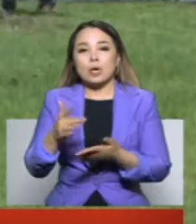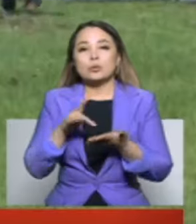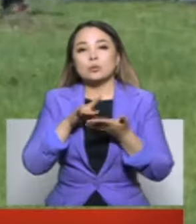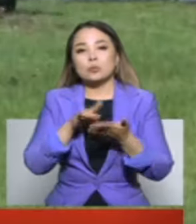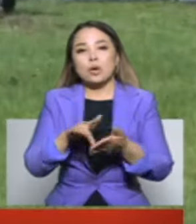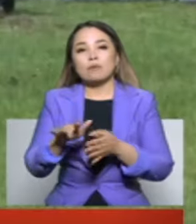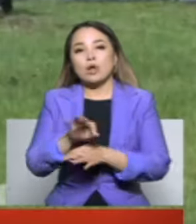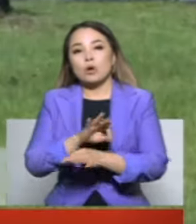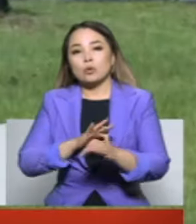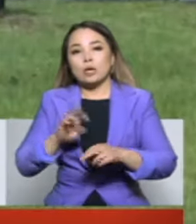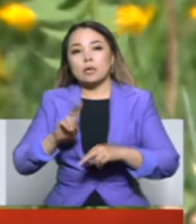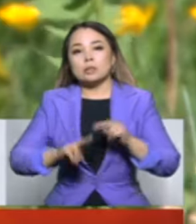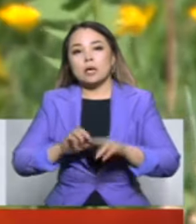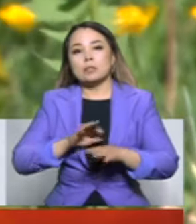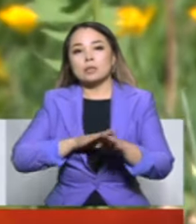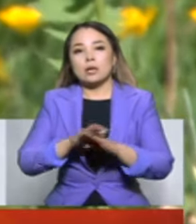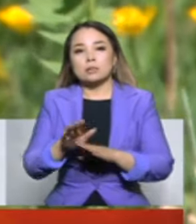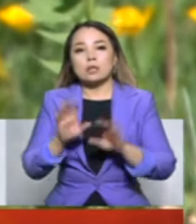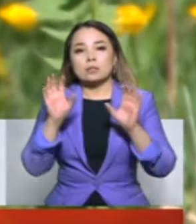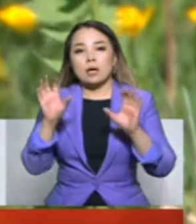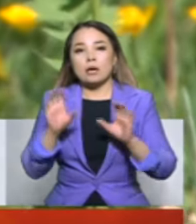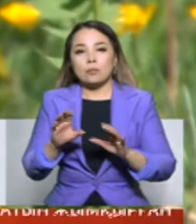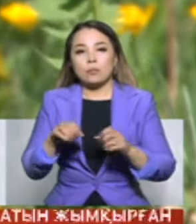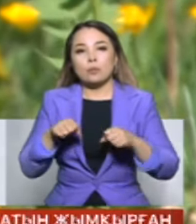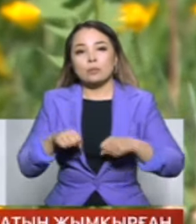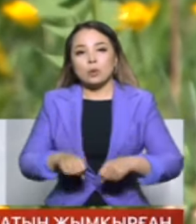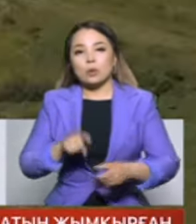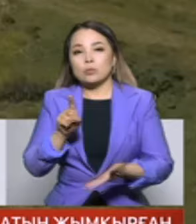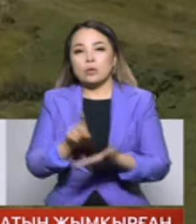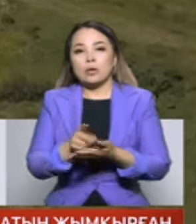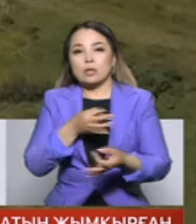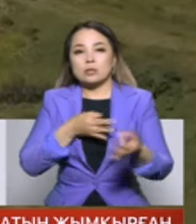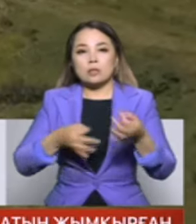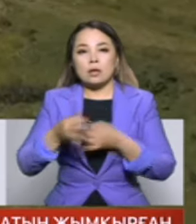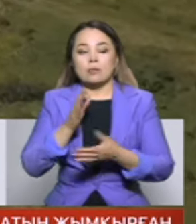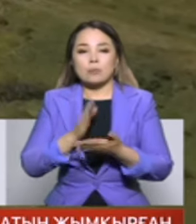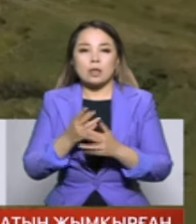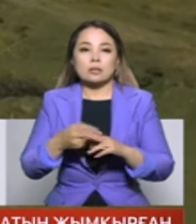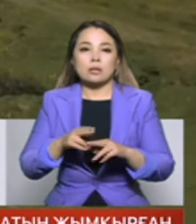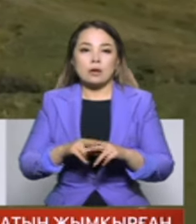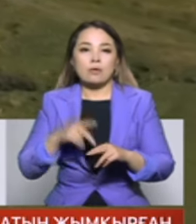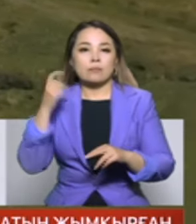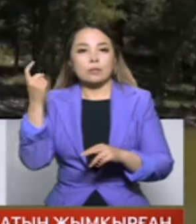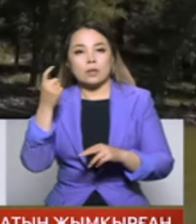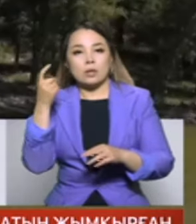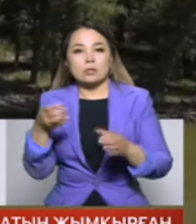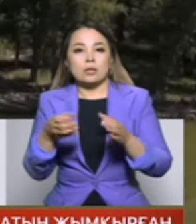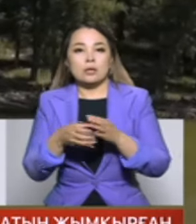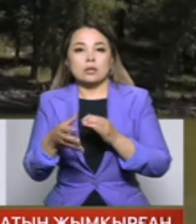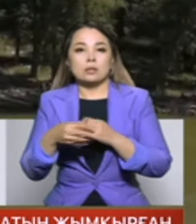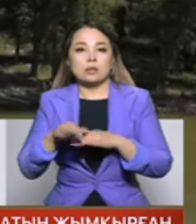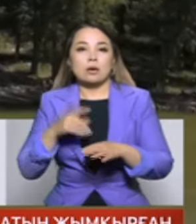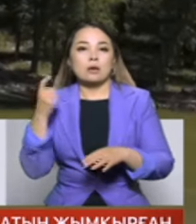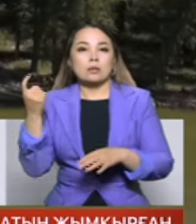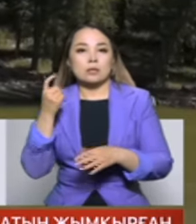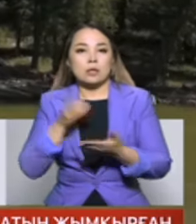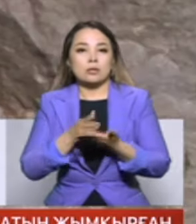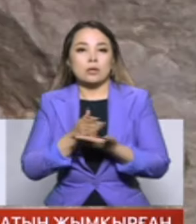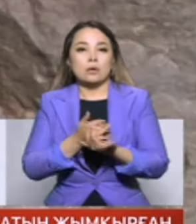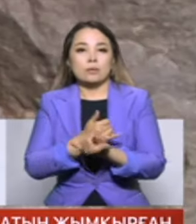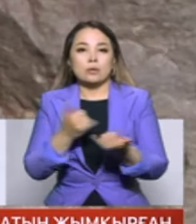туристік инфрақұрылым салу бойынша заңнамалық құзырет беру тетіктерін қарастырып жатыр. Фермерлерге өз жерінде